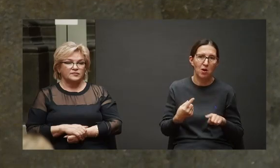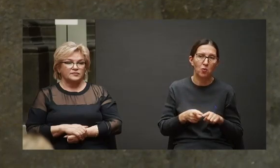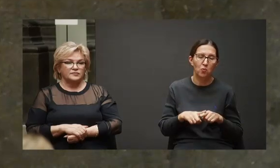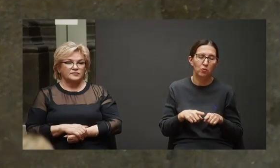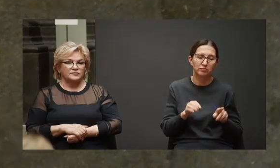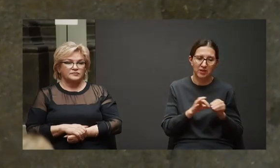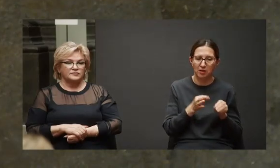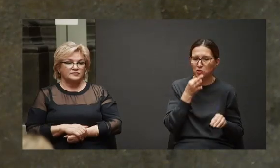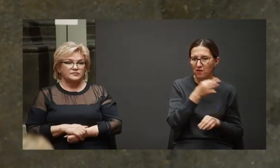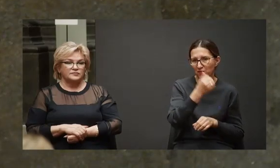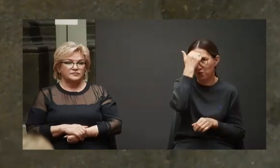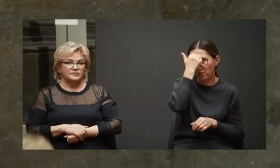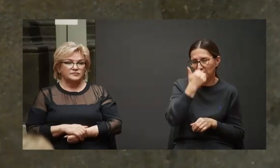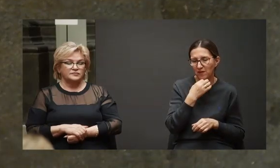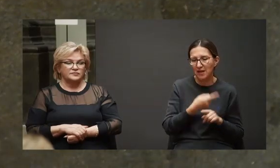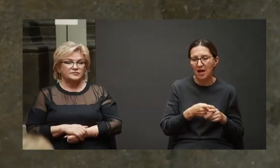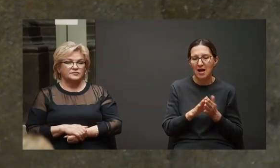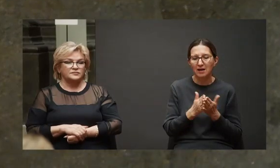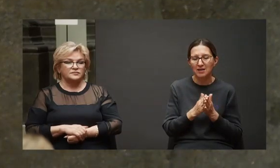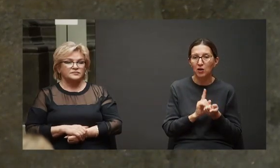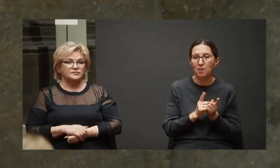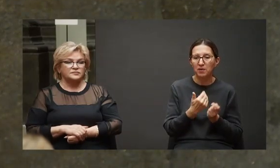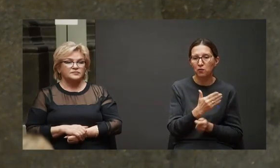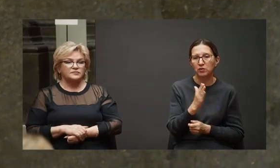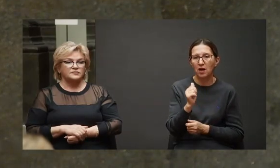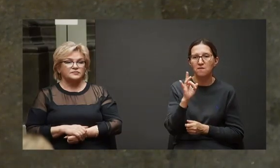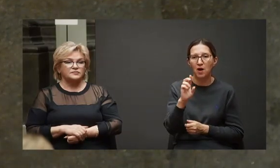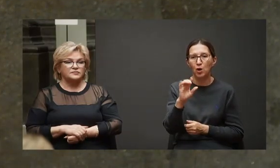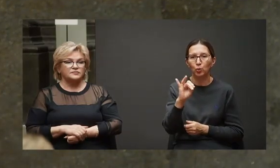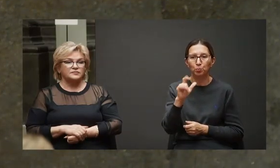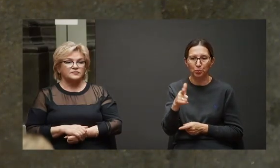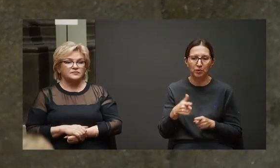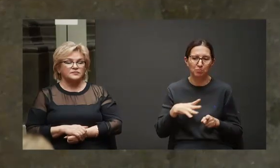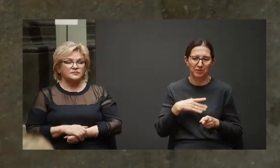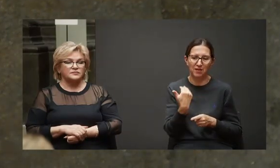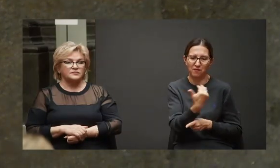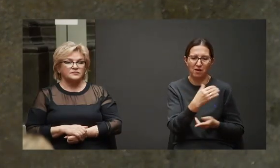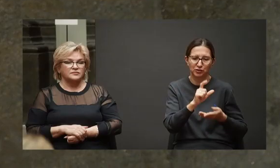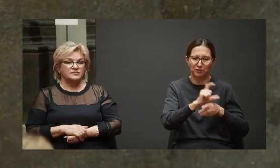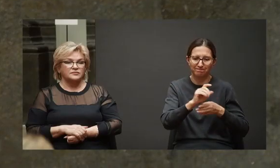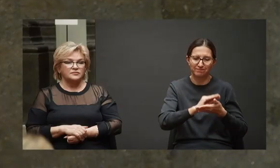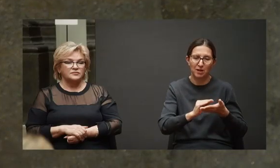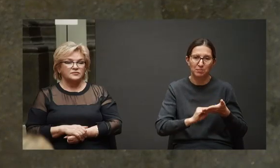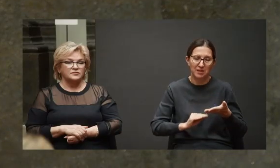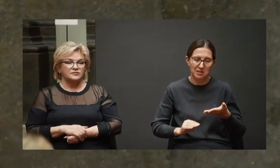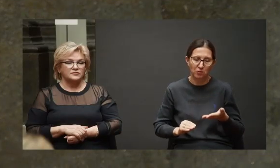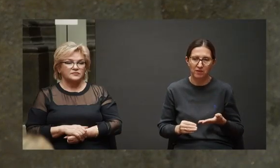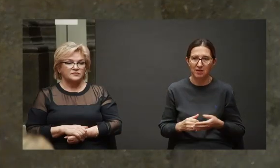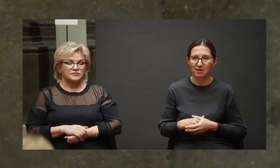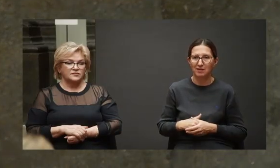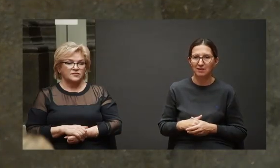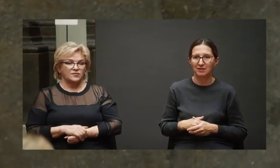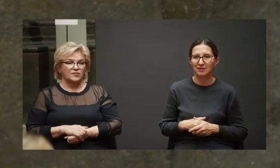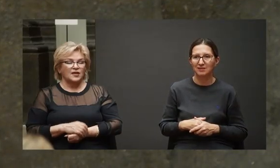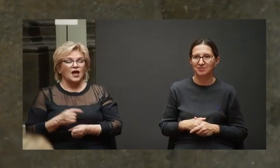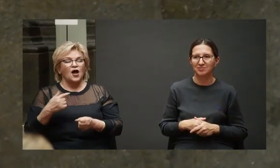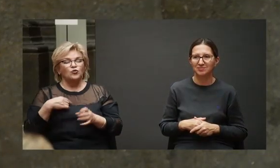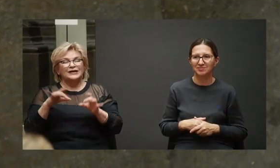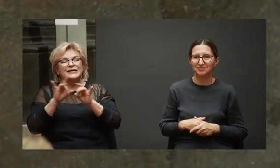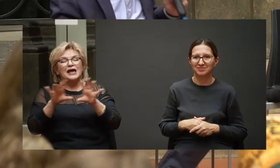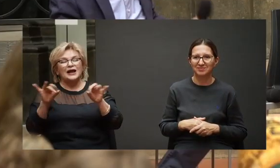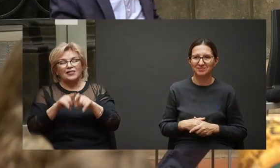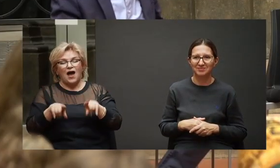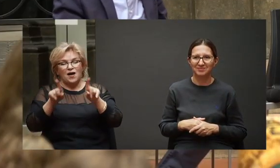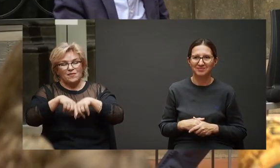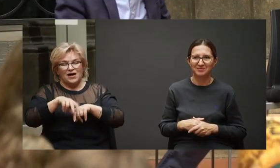вспомнить про книгу переводов Варбурга, которая вышла с вашим предисловием. Вот. У нас тут сеанс, да, взаимной рекламы, я так чувствую.